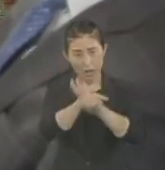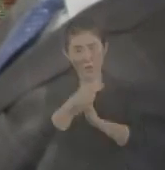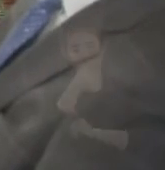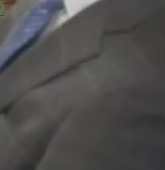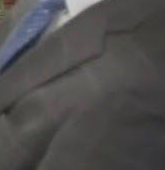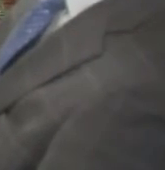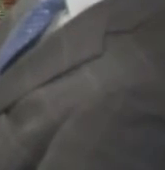말했습니다